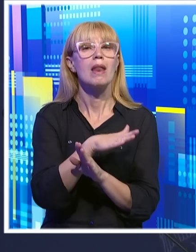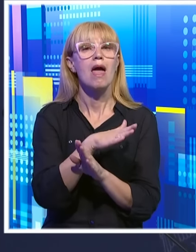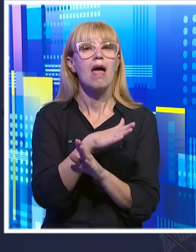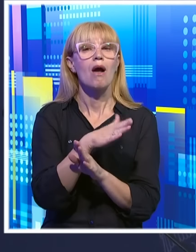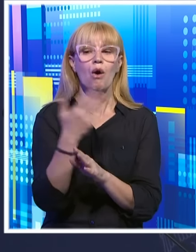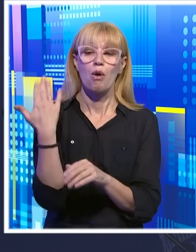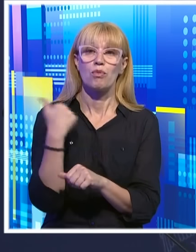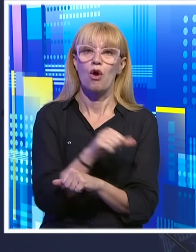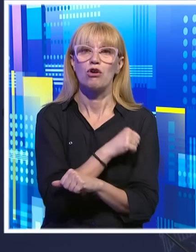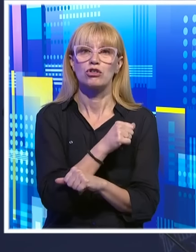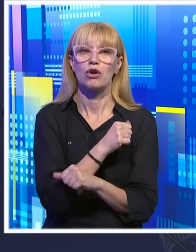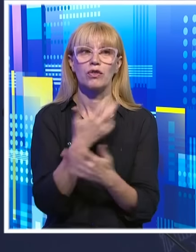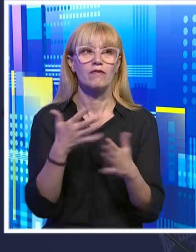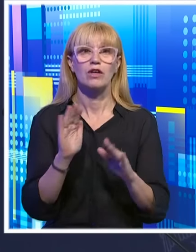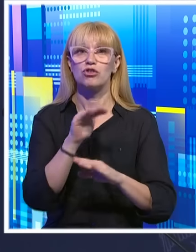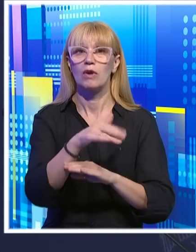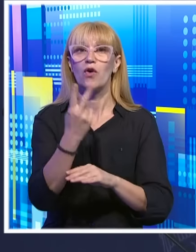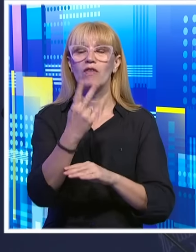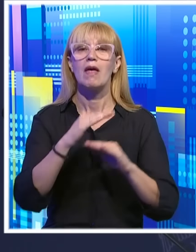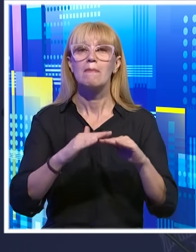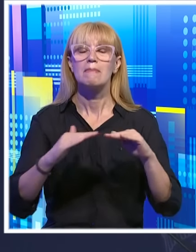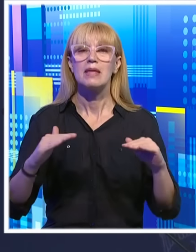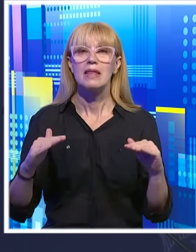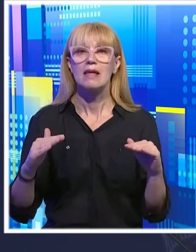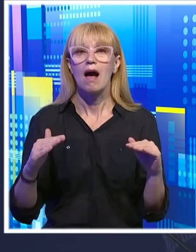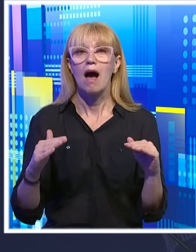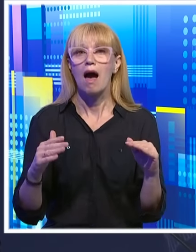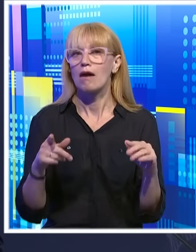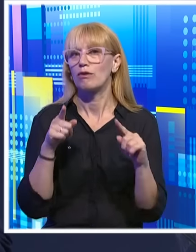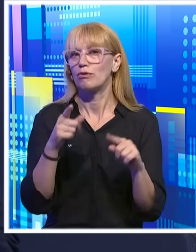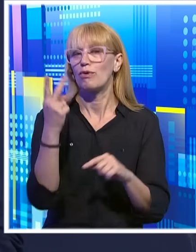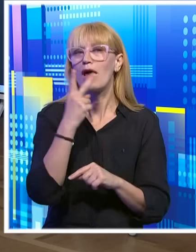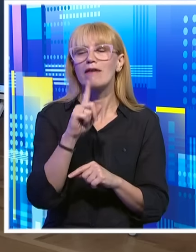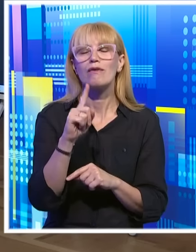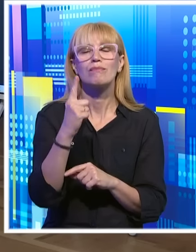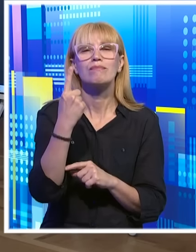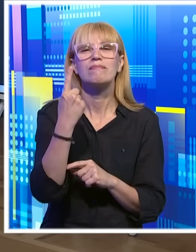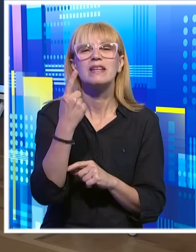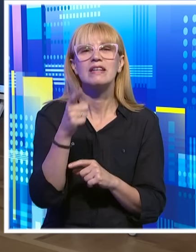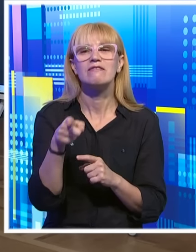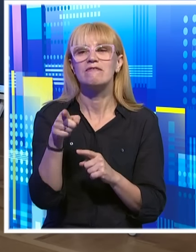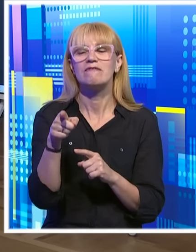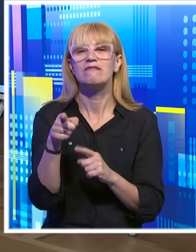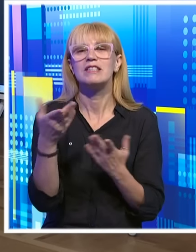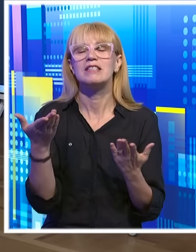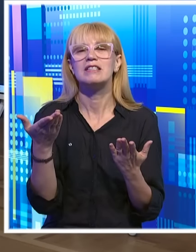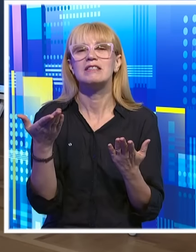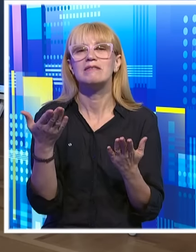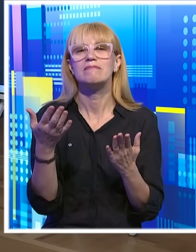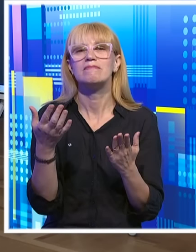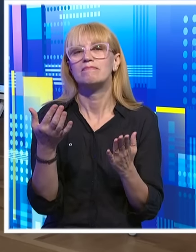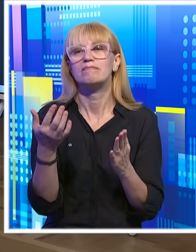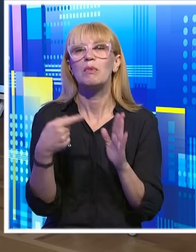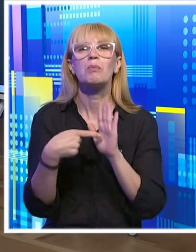već je prešao 2 milijarde i po tome već svakako prvi, da je sudija svira kraj godine, bili bismo